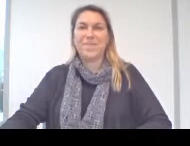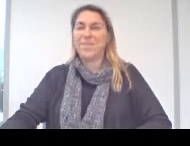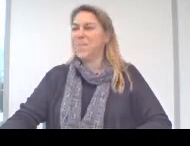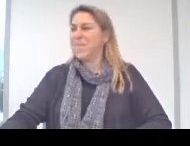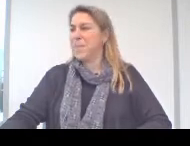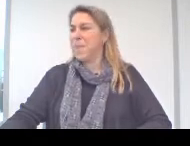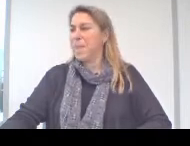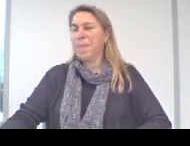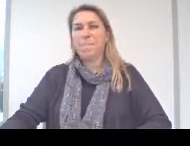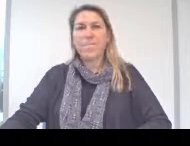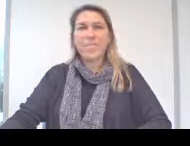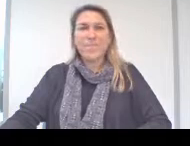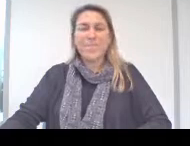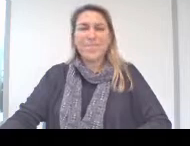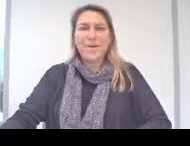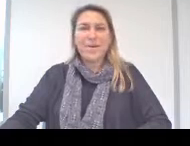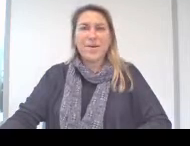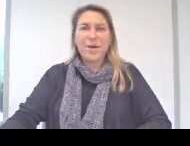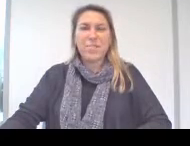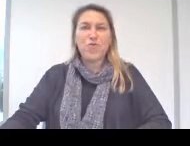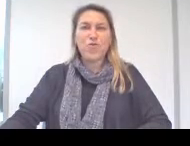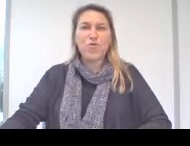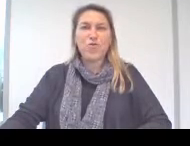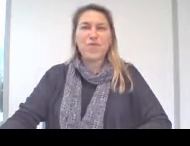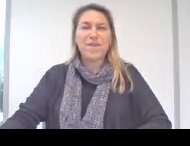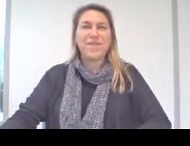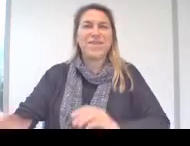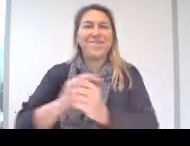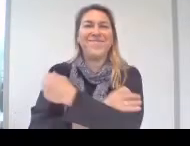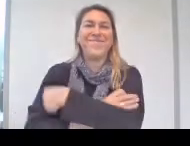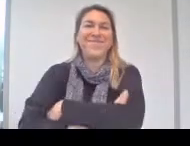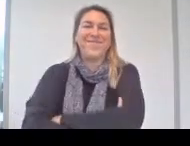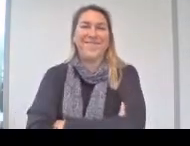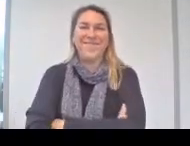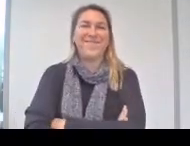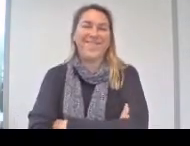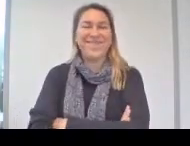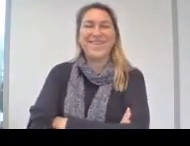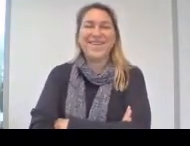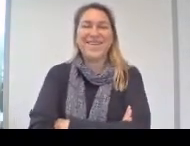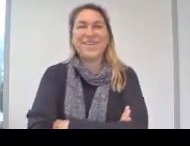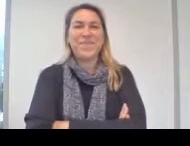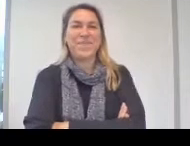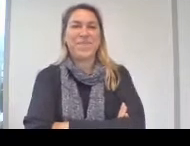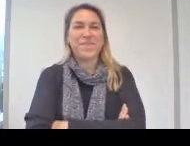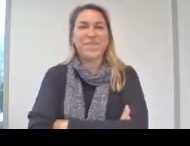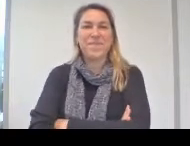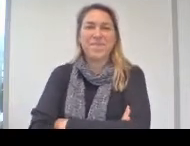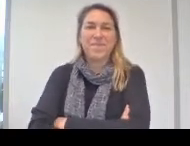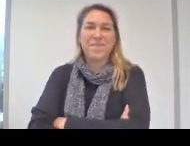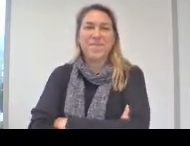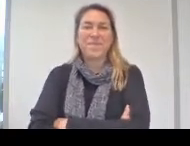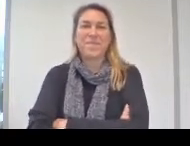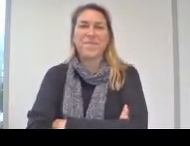Merci. Un petit focus sur vos activités? Alors, le focus sur les